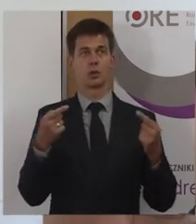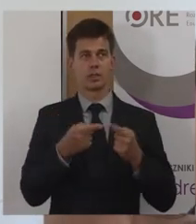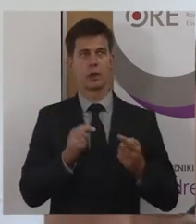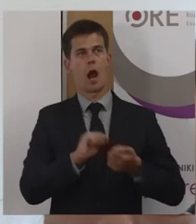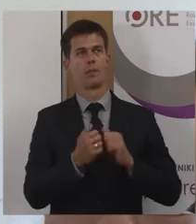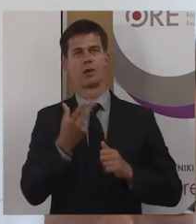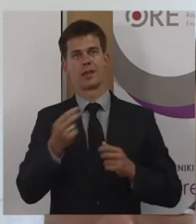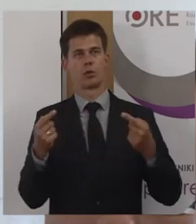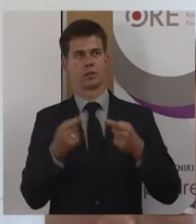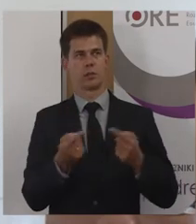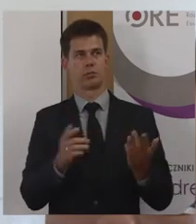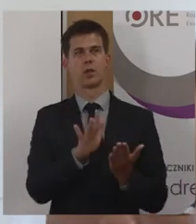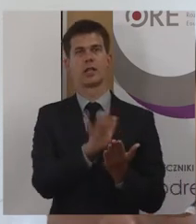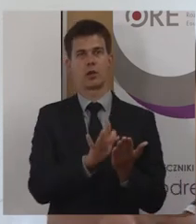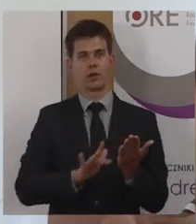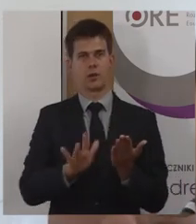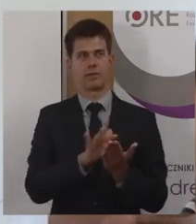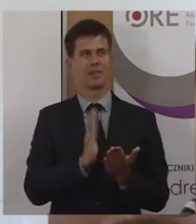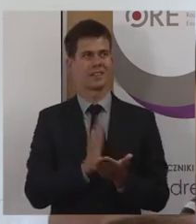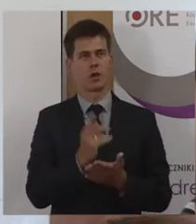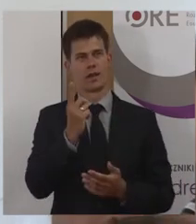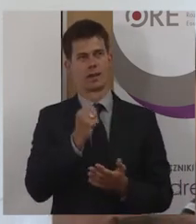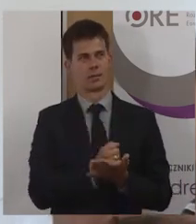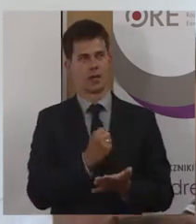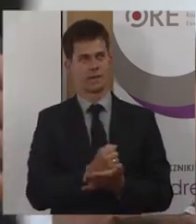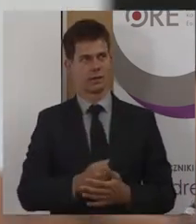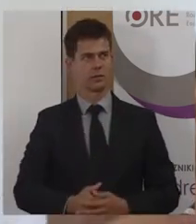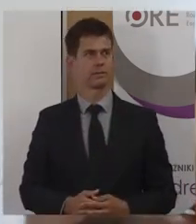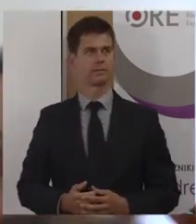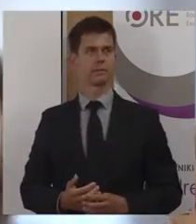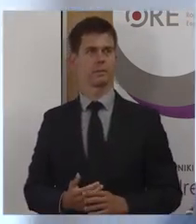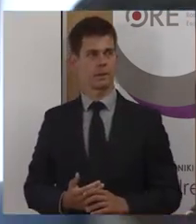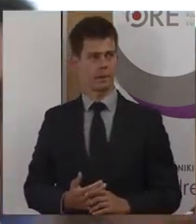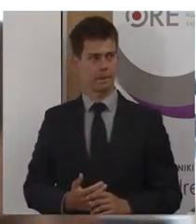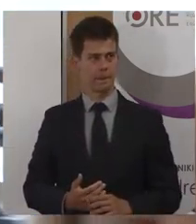grafiki dotykowej. I to jest tylko i wyłącznie kwestia tego.